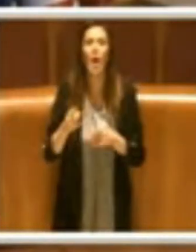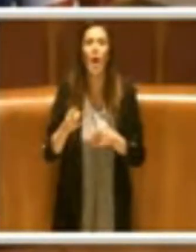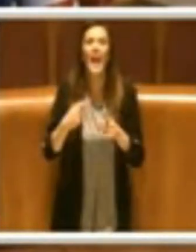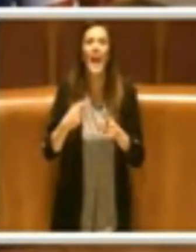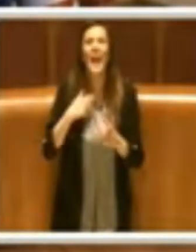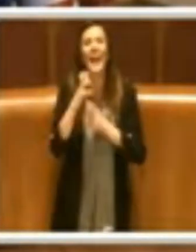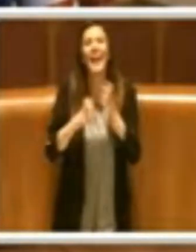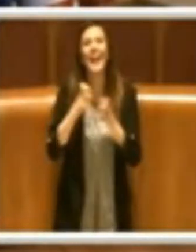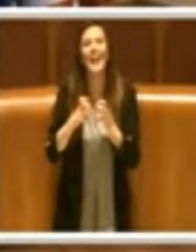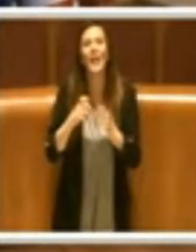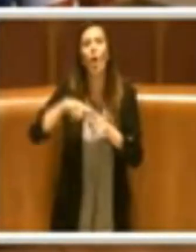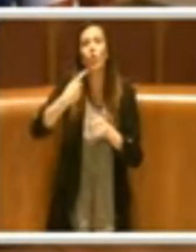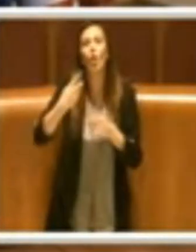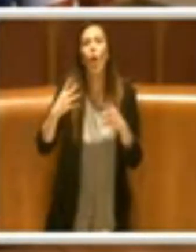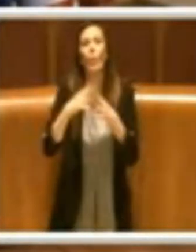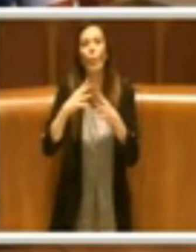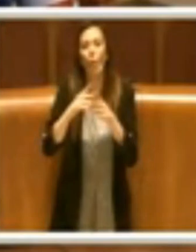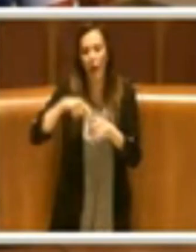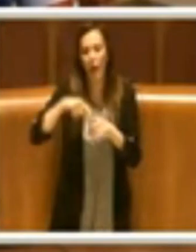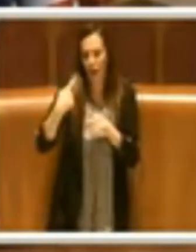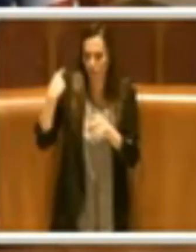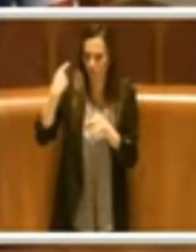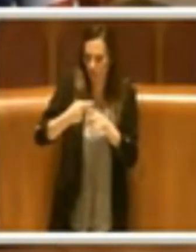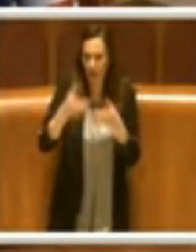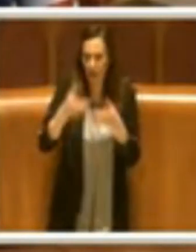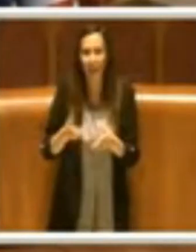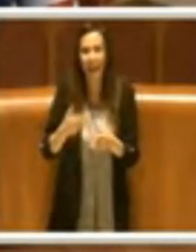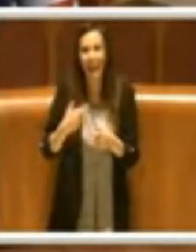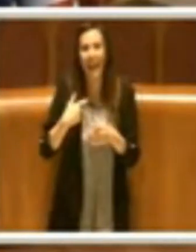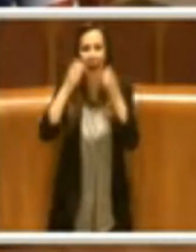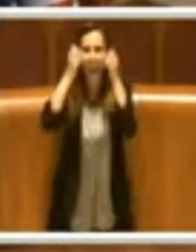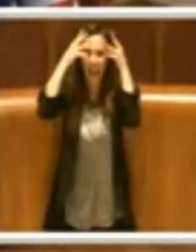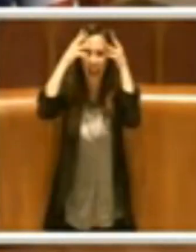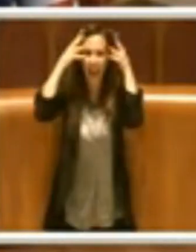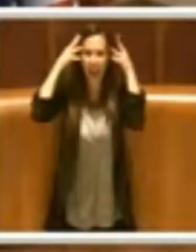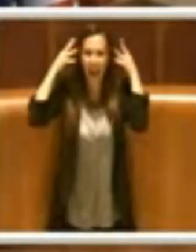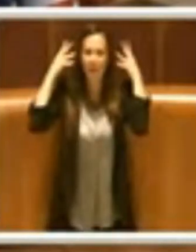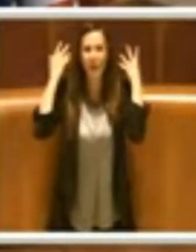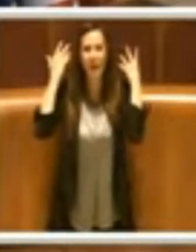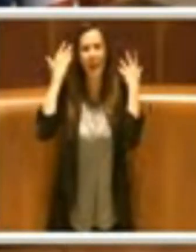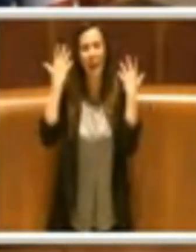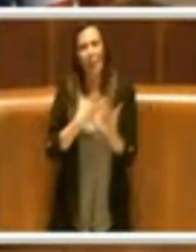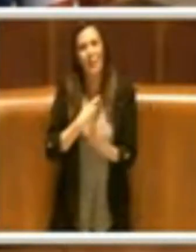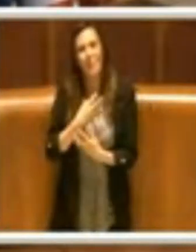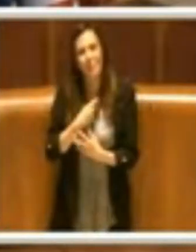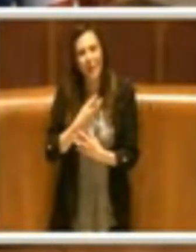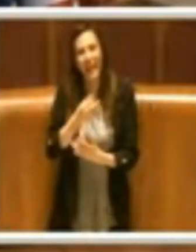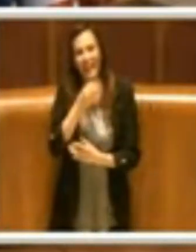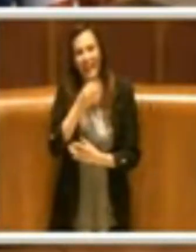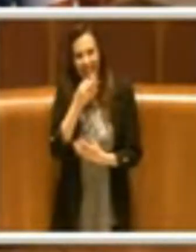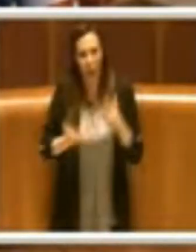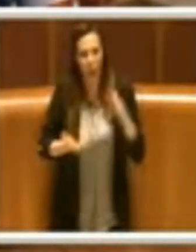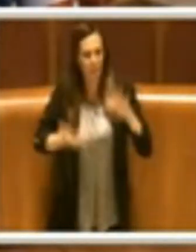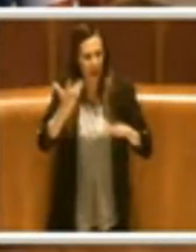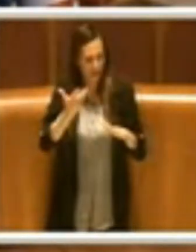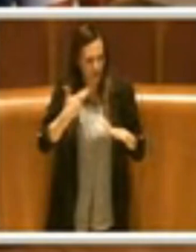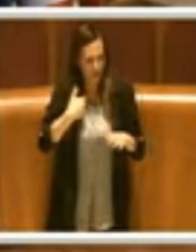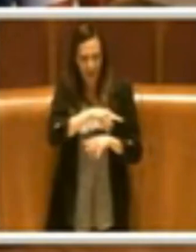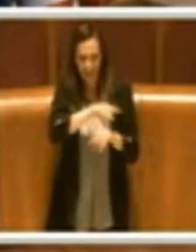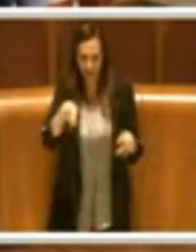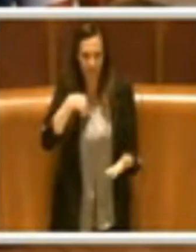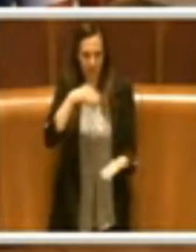dire che non è così. I miei capelli bianchi dimostrano che qualche anno di più della maggior parte dei presenti